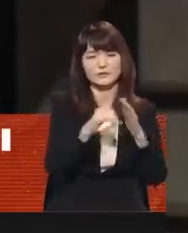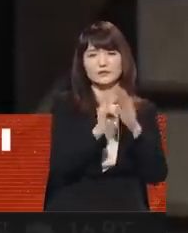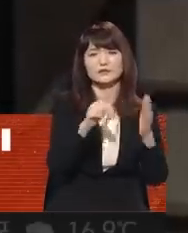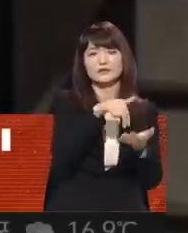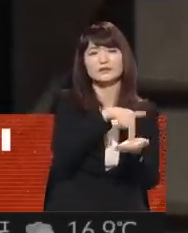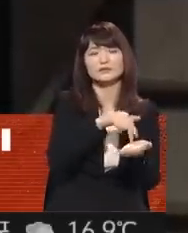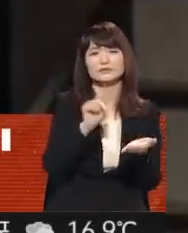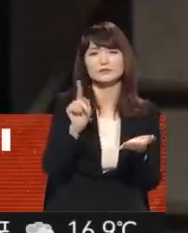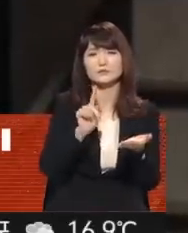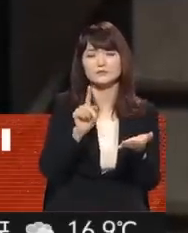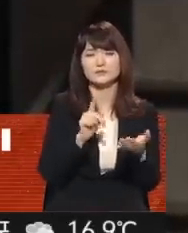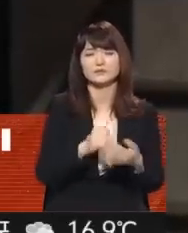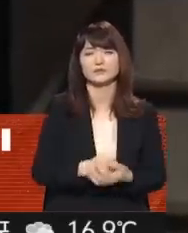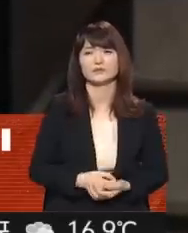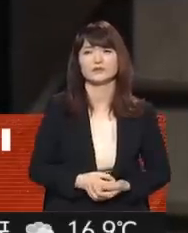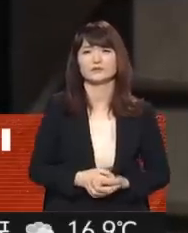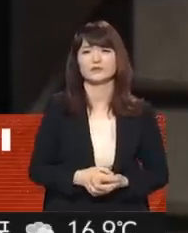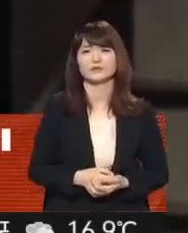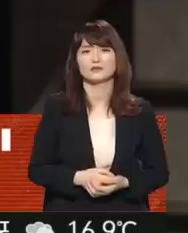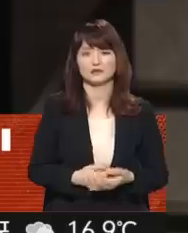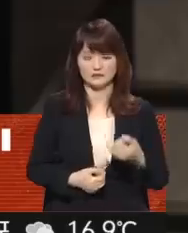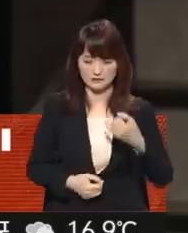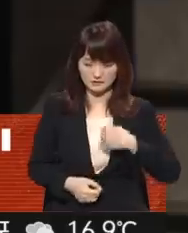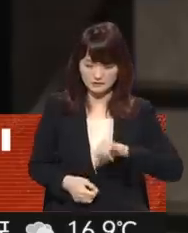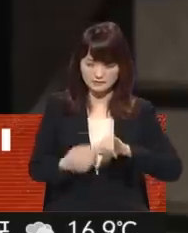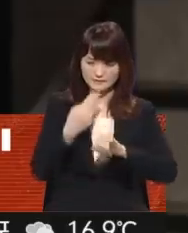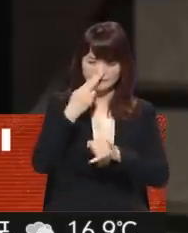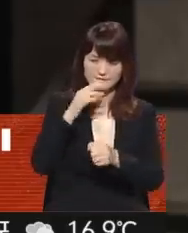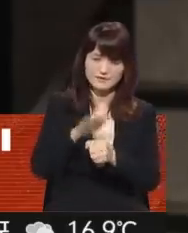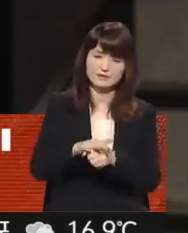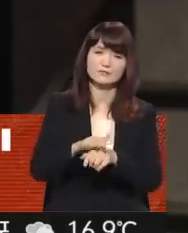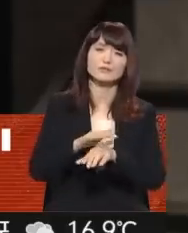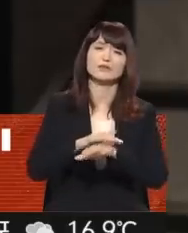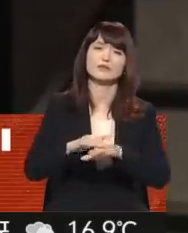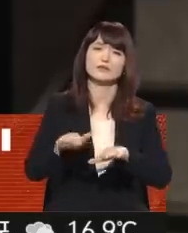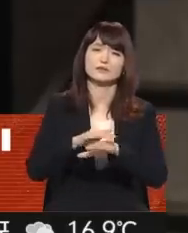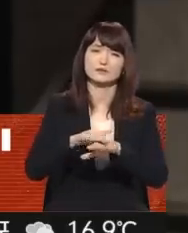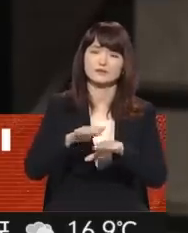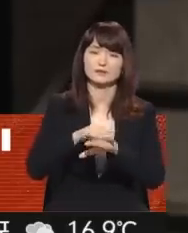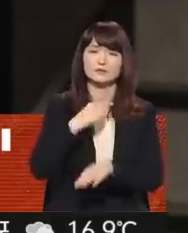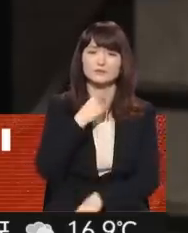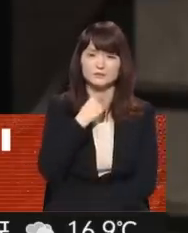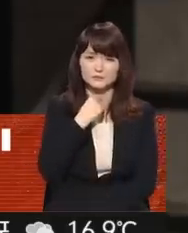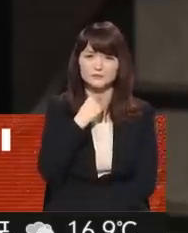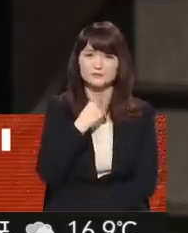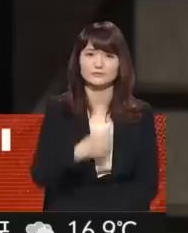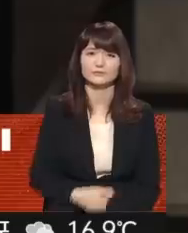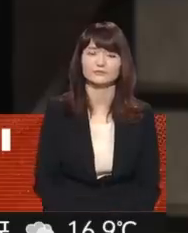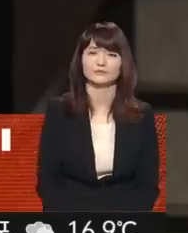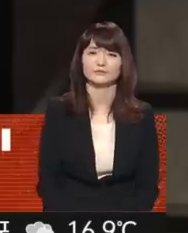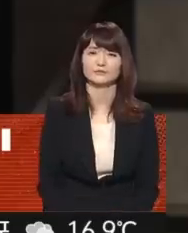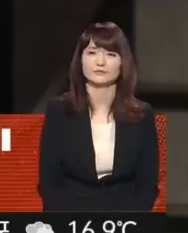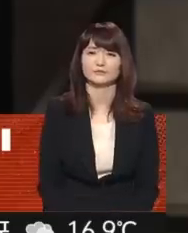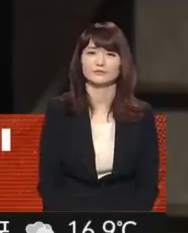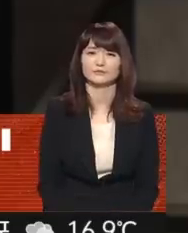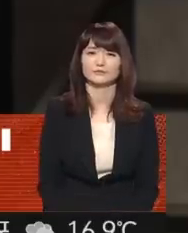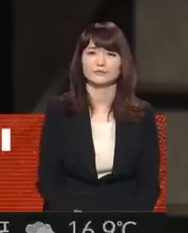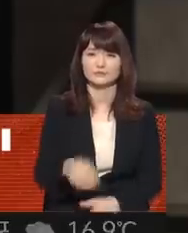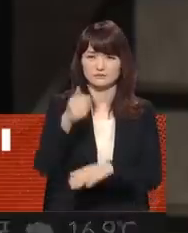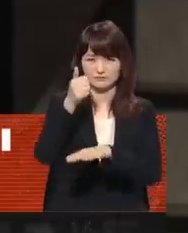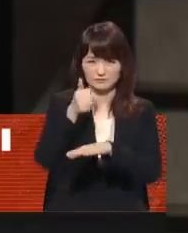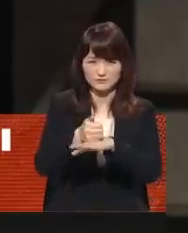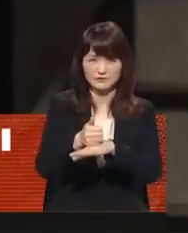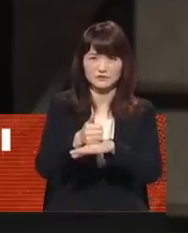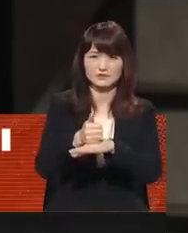입장에서는 어쨌건이 그 자기 딸의 억울함을 좀 풀어주고 싶다라고 이제 지금 얘기를 하고 있는데 결과적으로는